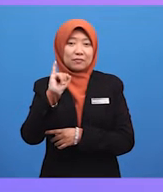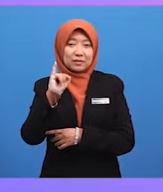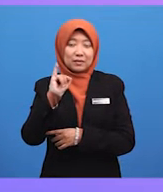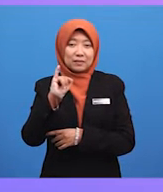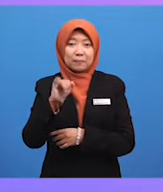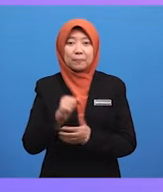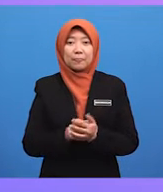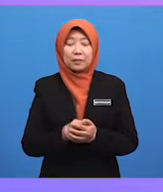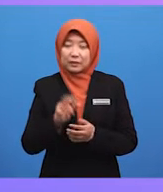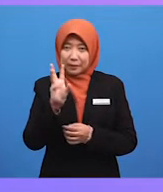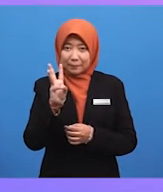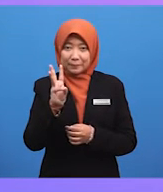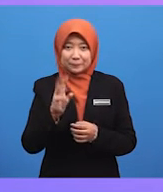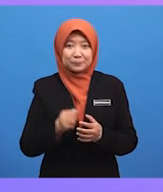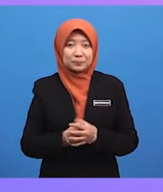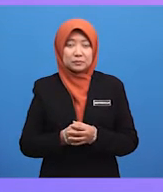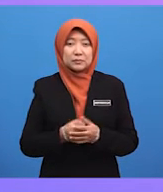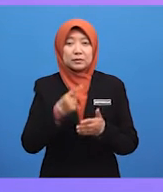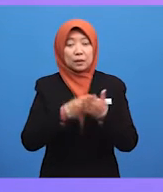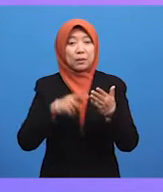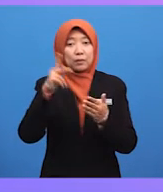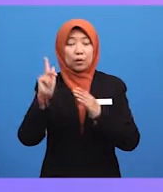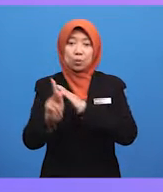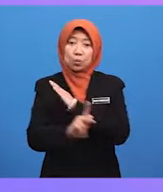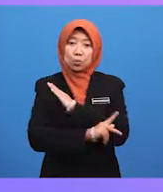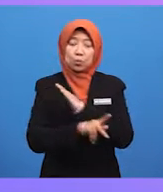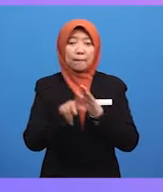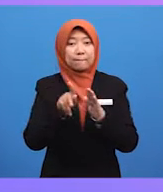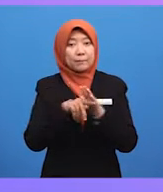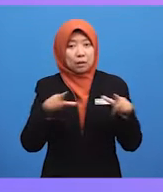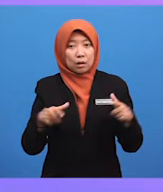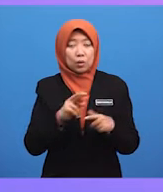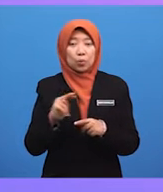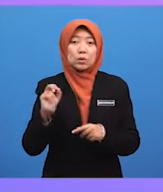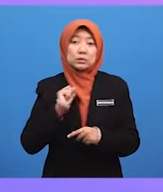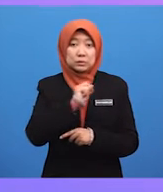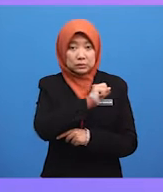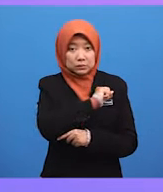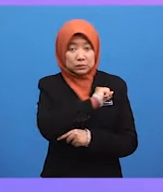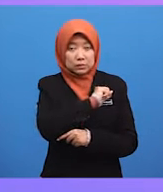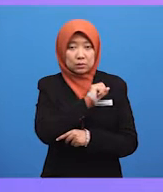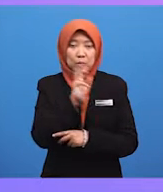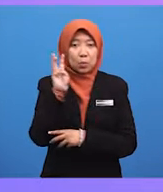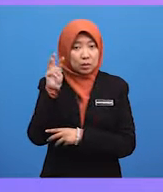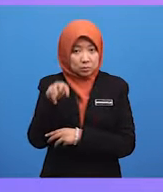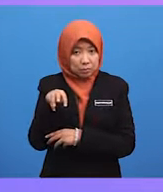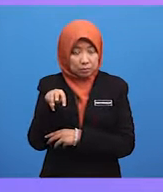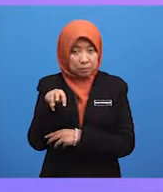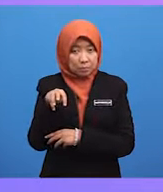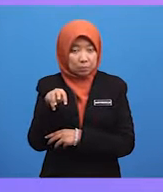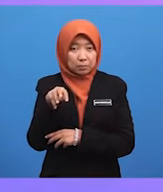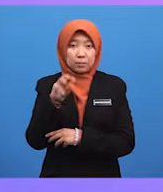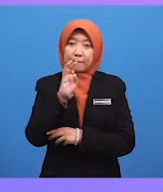Soalan keenam, apakah hukum perlakuan syirik? A. wajib,